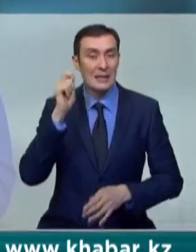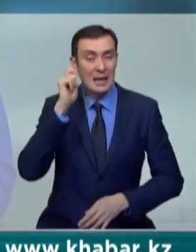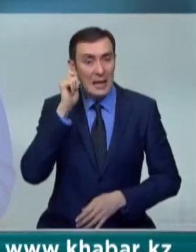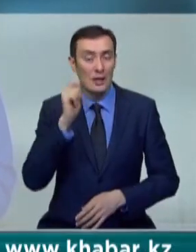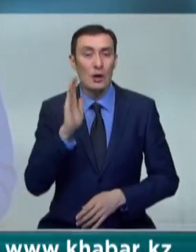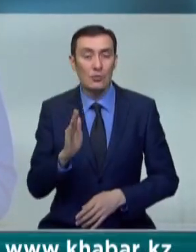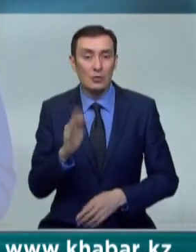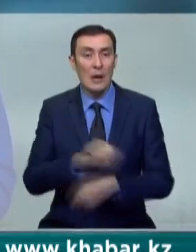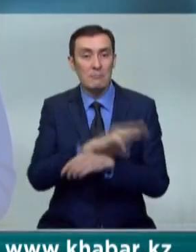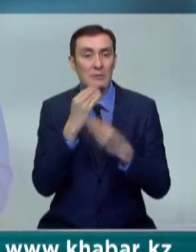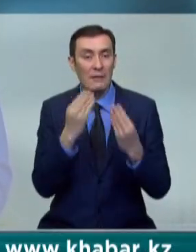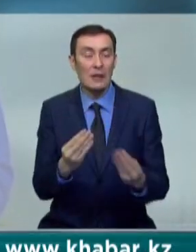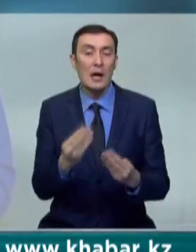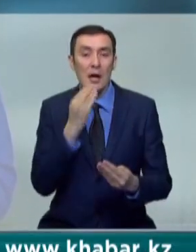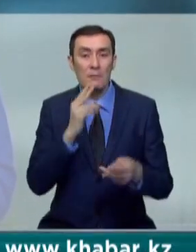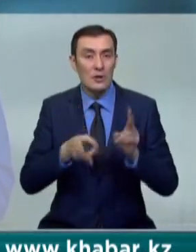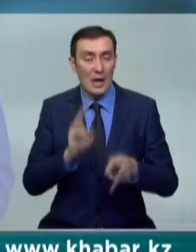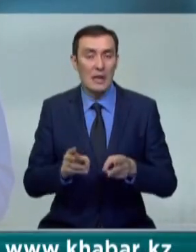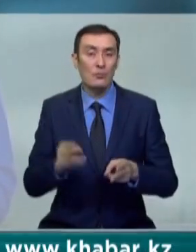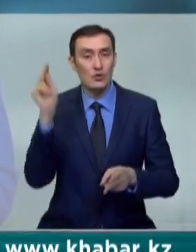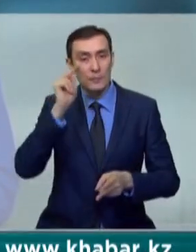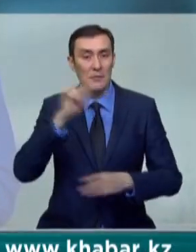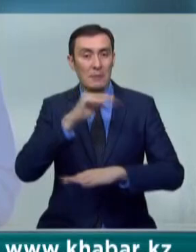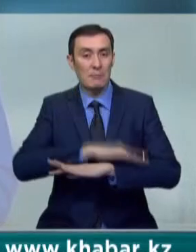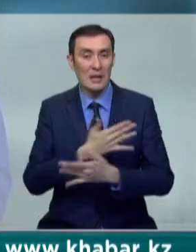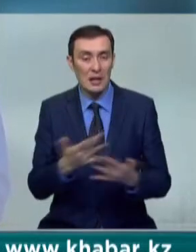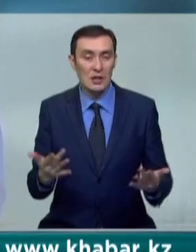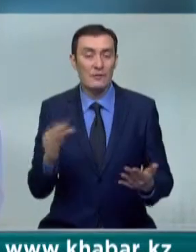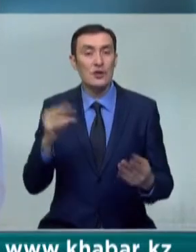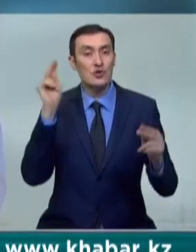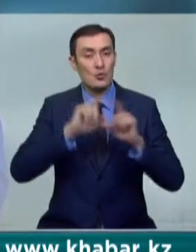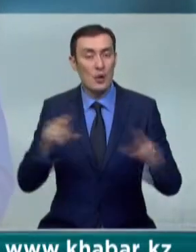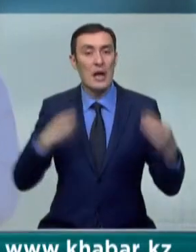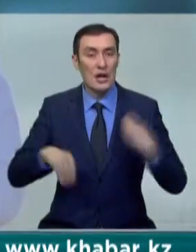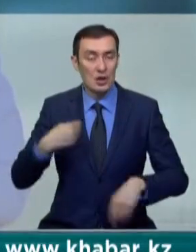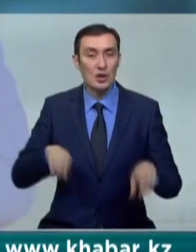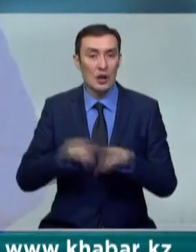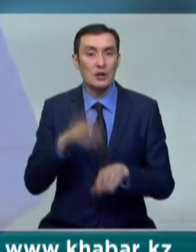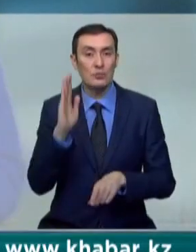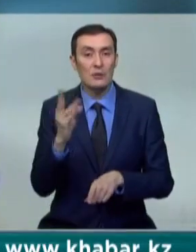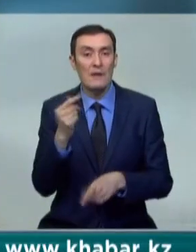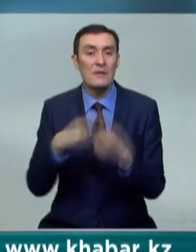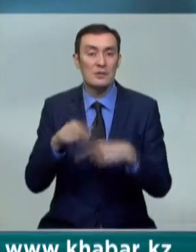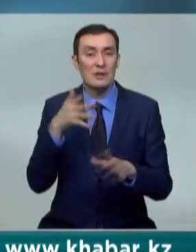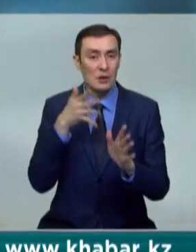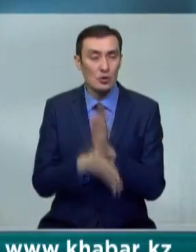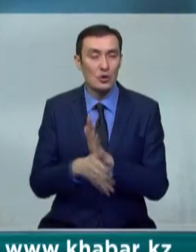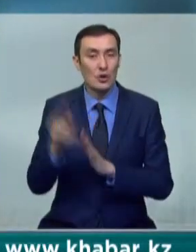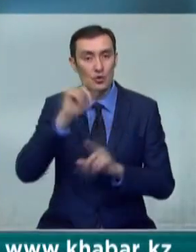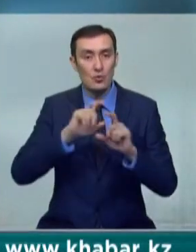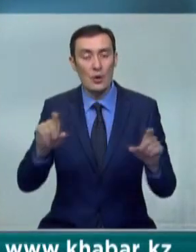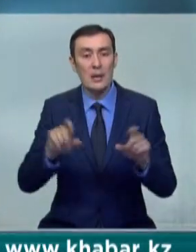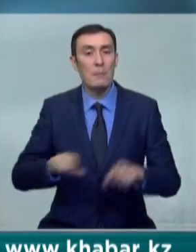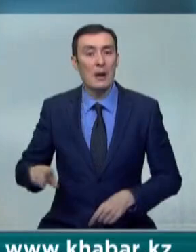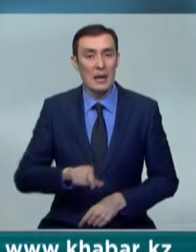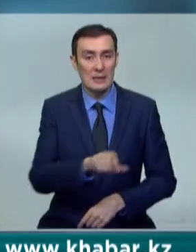лет обеспечит горячим питанием учебными принадлежностями и школьной одеждой также им будут возмещаться расходы на школьный